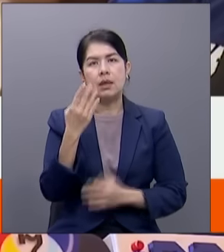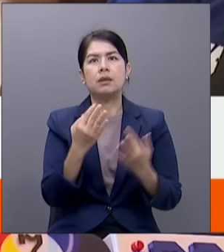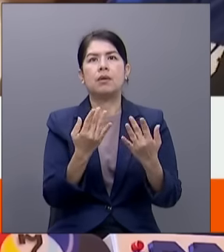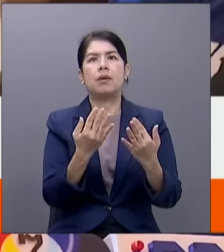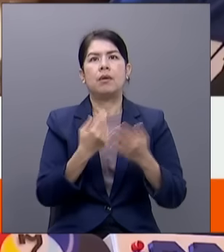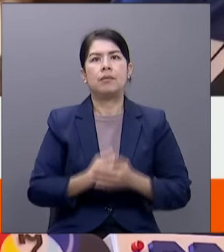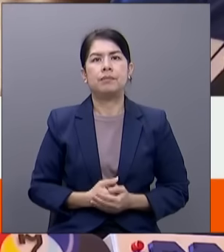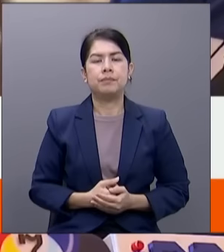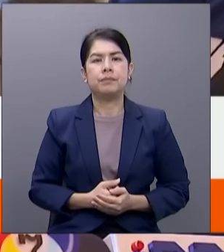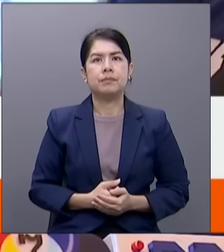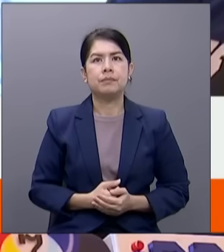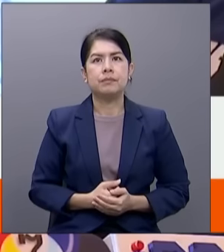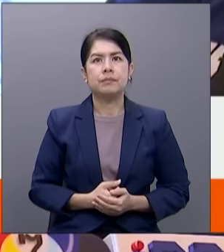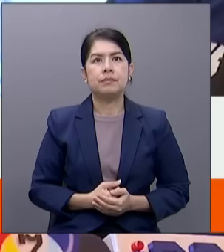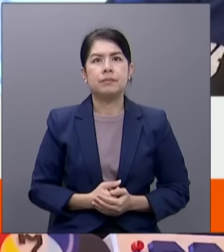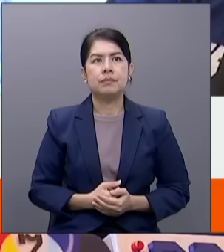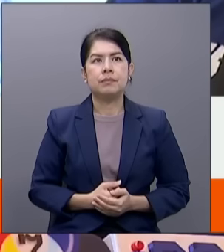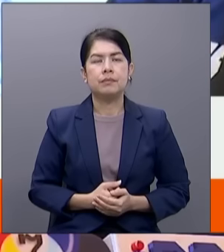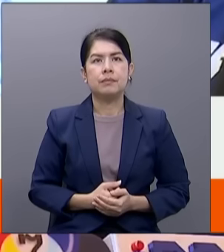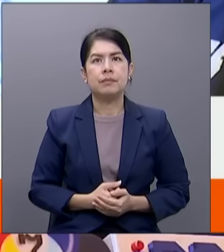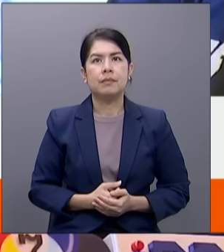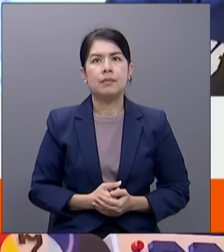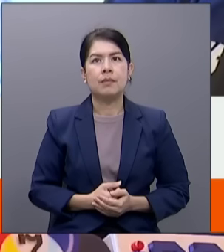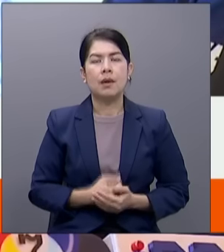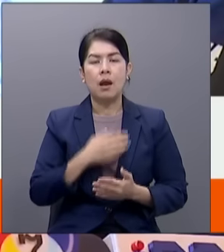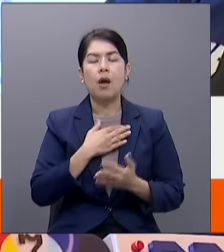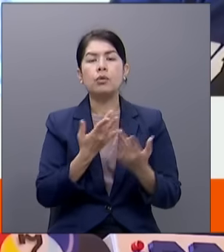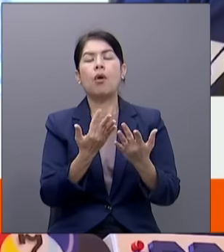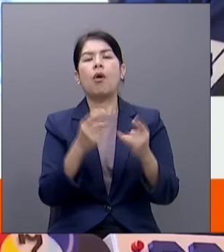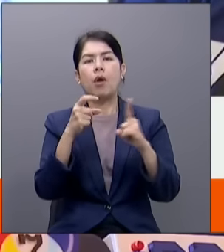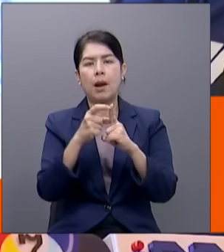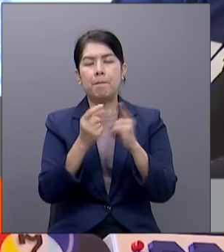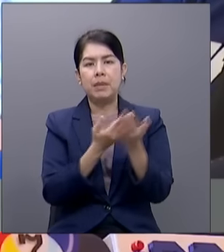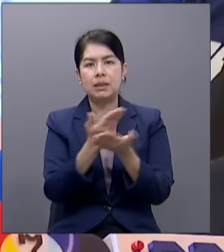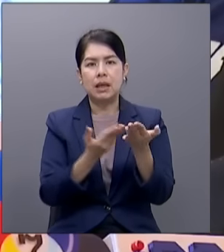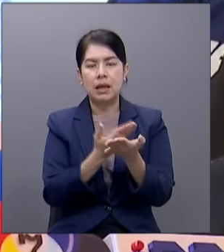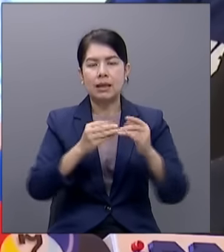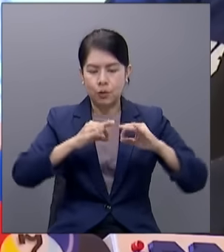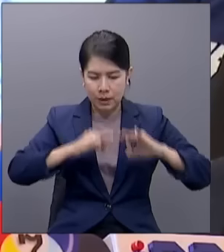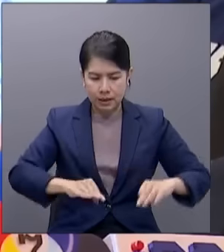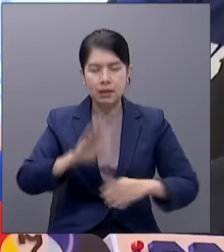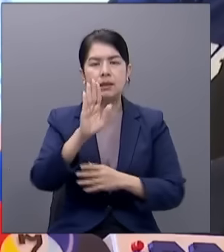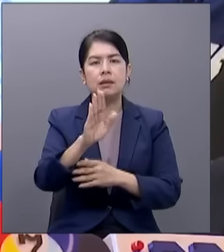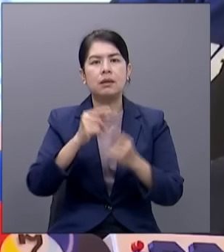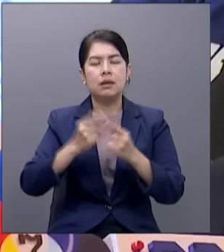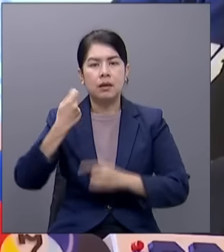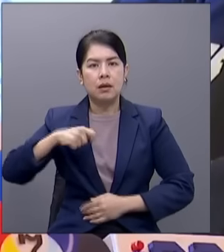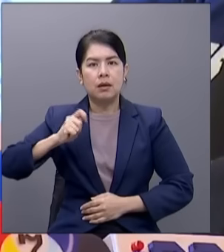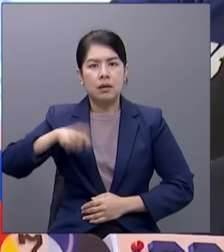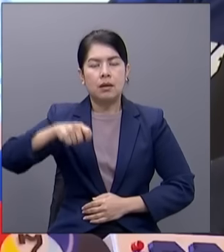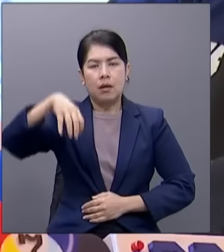ต.วางซีนาริโอไว้ยังไง ไม่ต้องรอคำวินิจฉัยของศาลครับเราก็ต้องในฐานะคนที่ต้องรับผิดชอบต้องมีหน้า